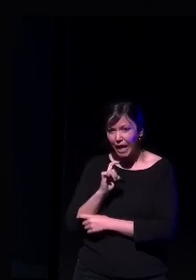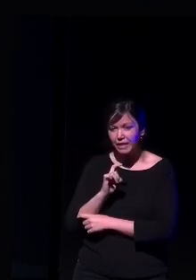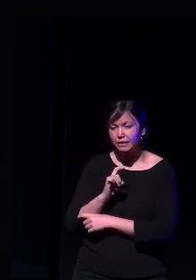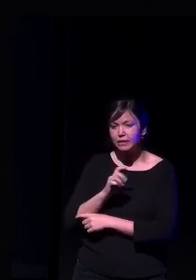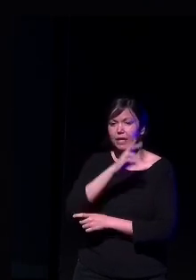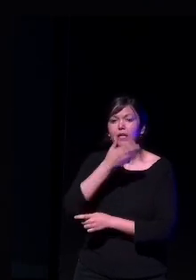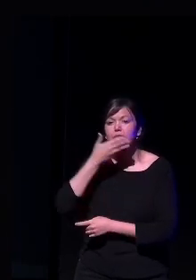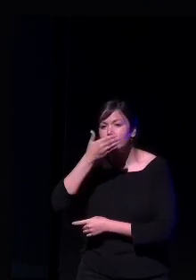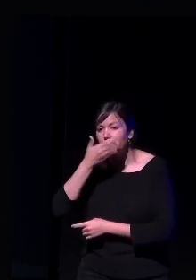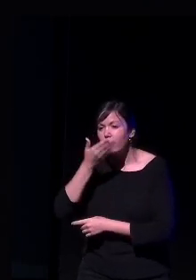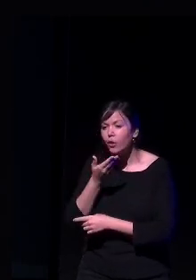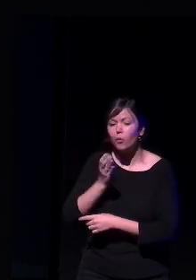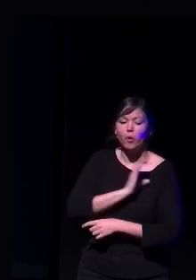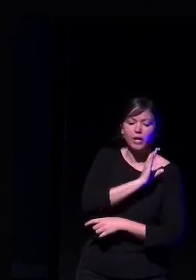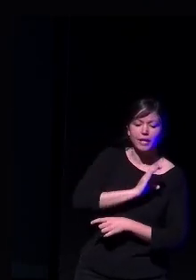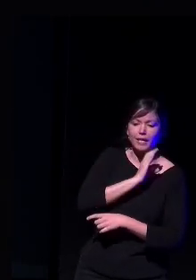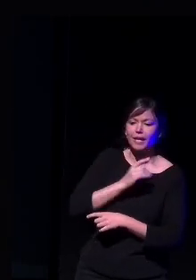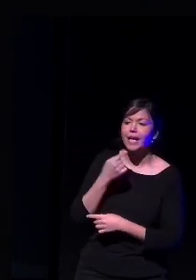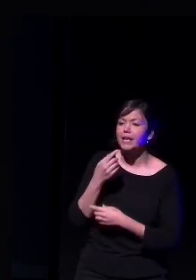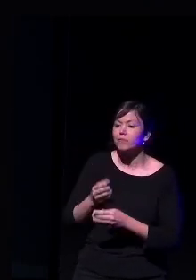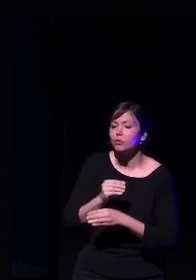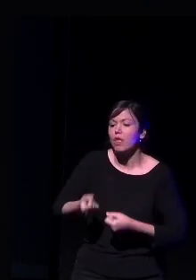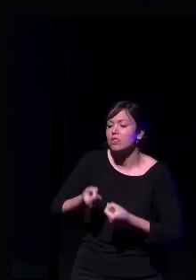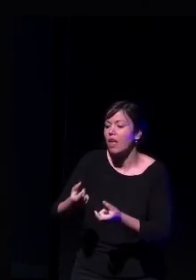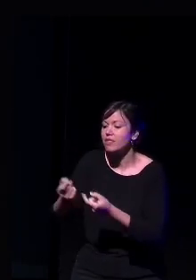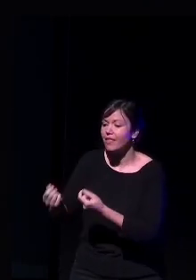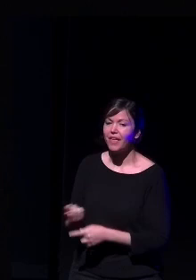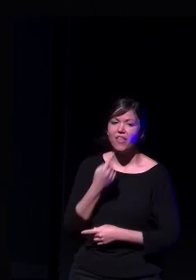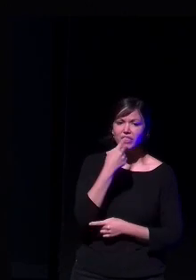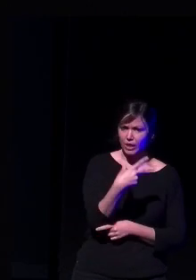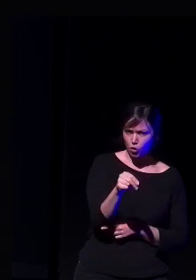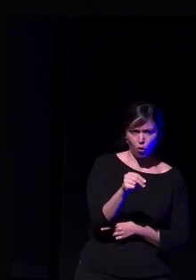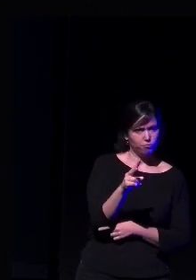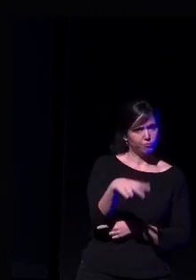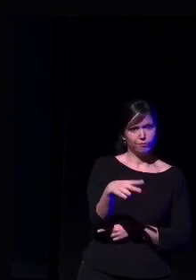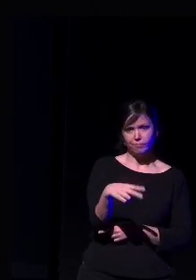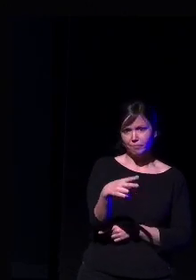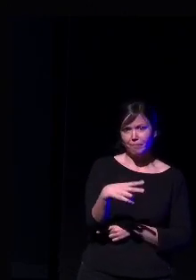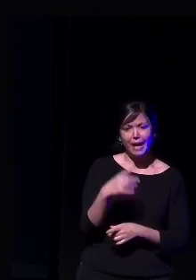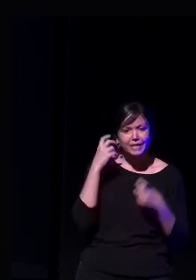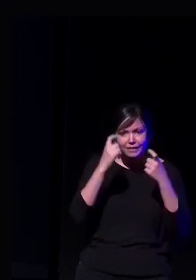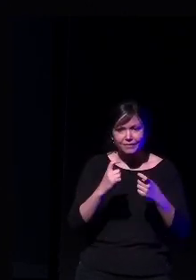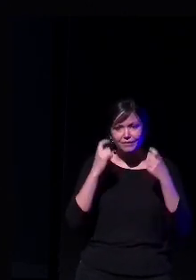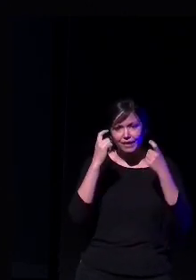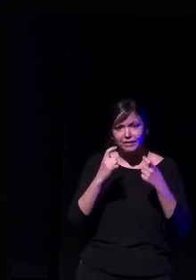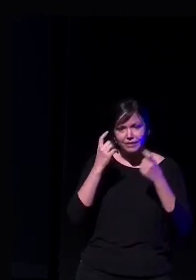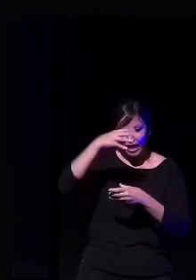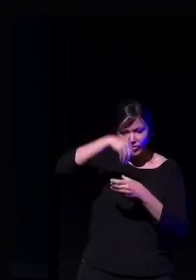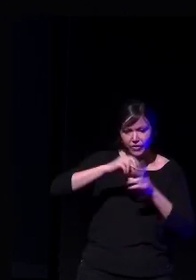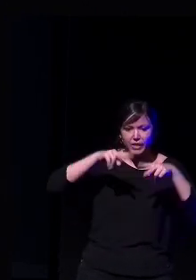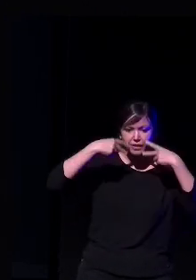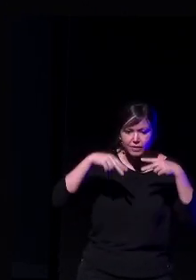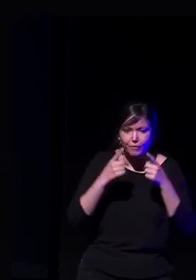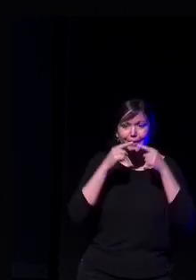al client. No tenir mai un no per ningú. Intentar estar sempre al restaurant, amb